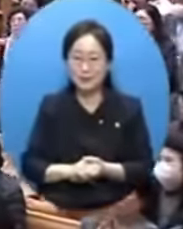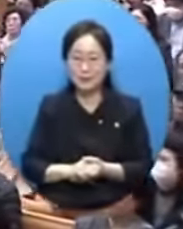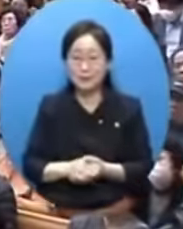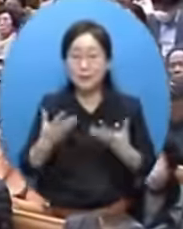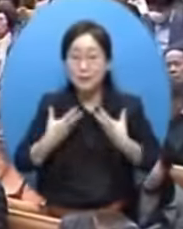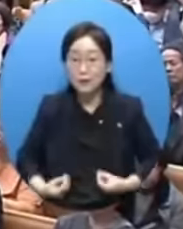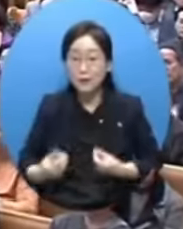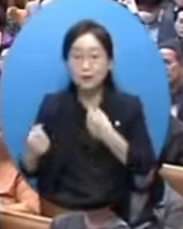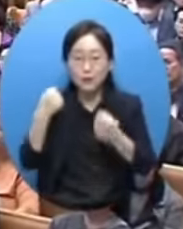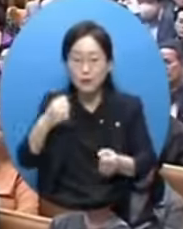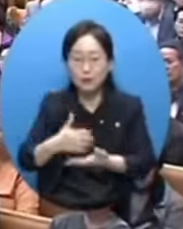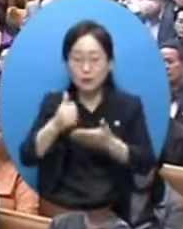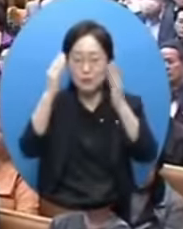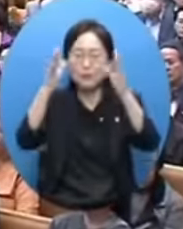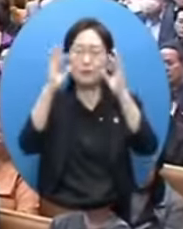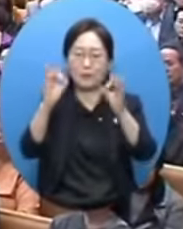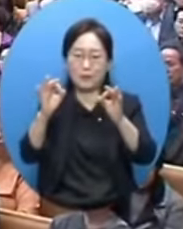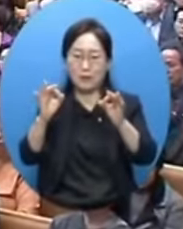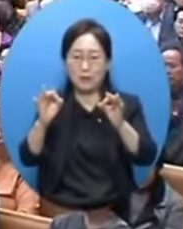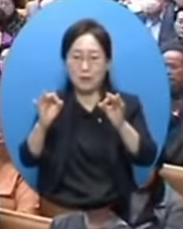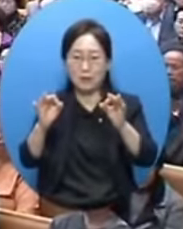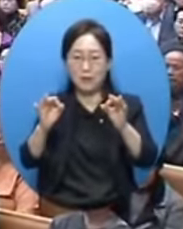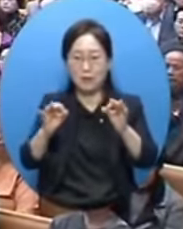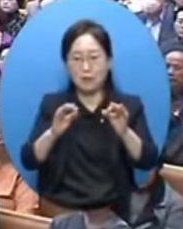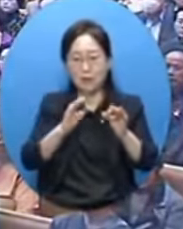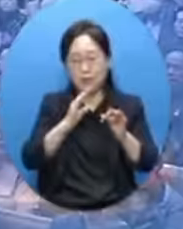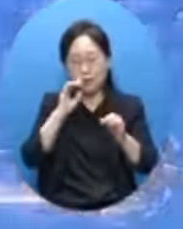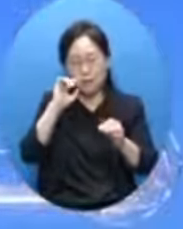절망 중에도 주님만 바라보았습니다. 어려움 가운데서도